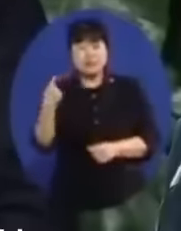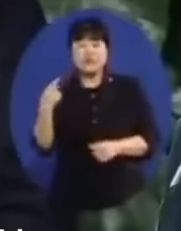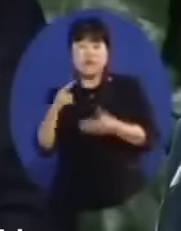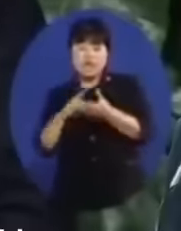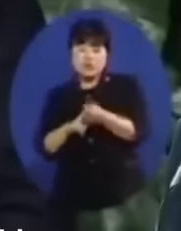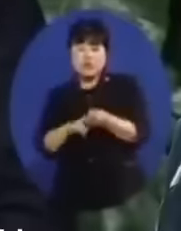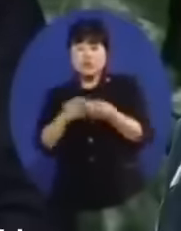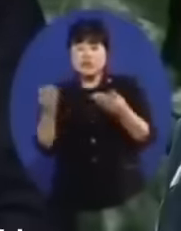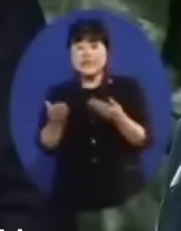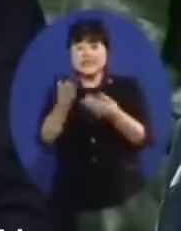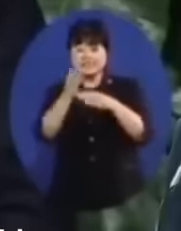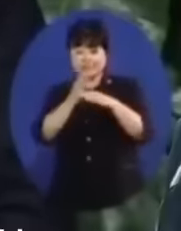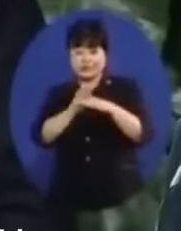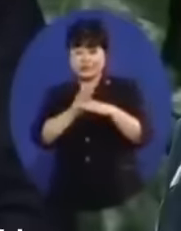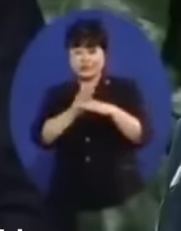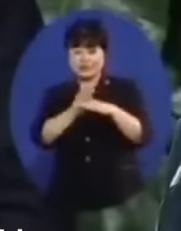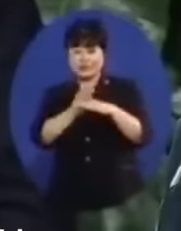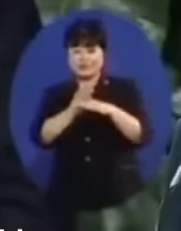숨어서 일하시는 것입니다.